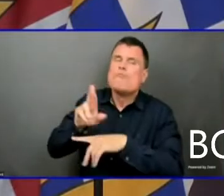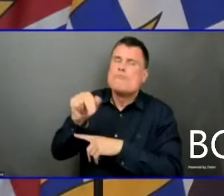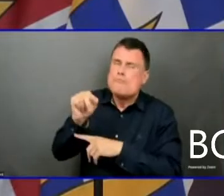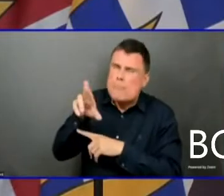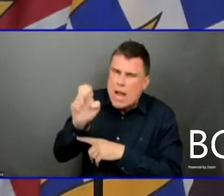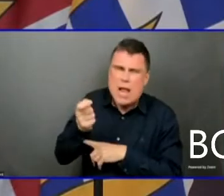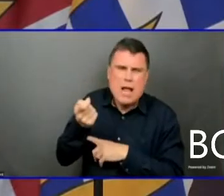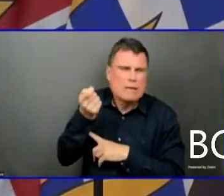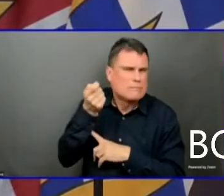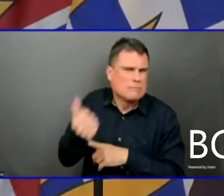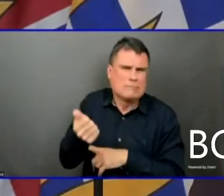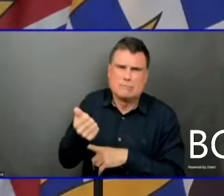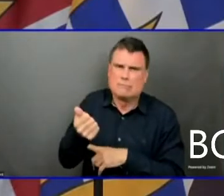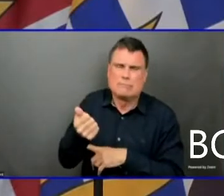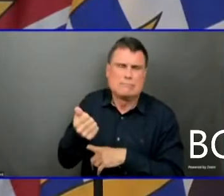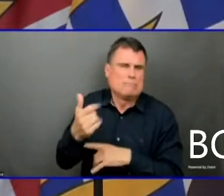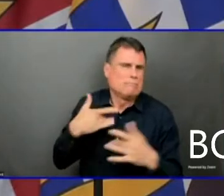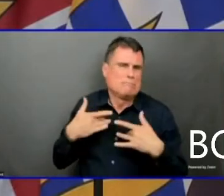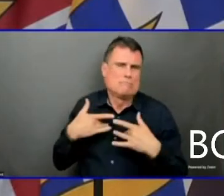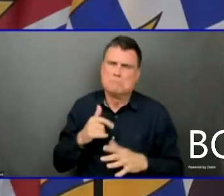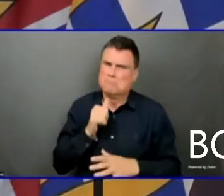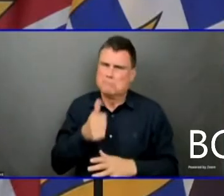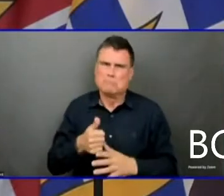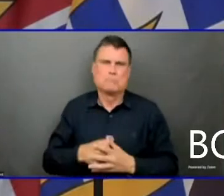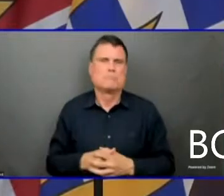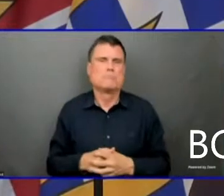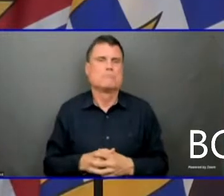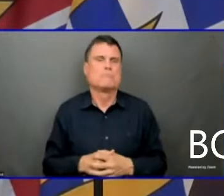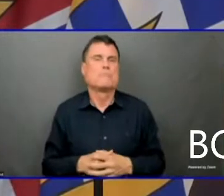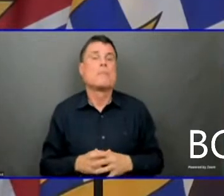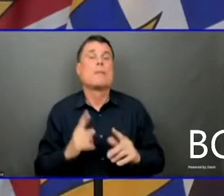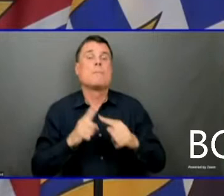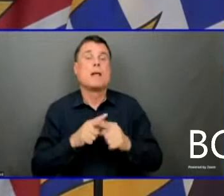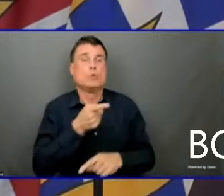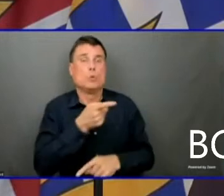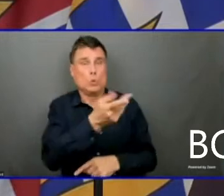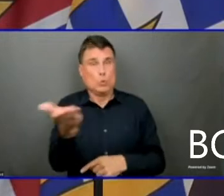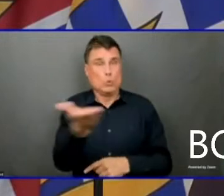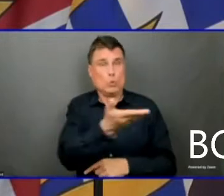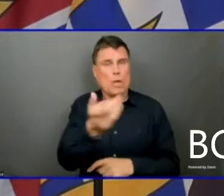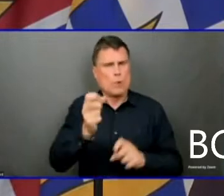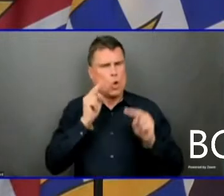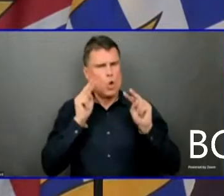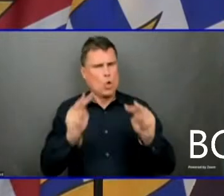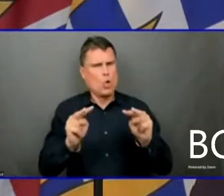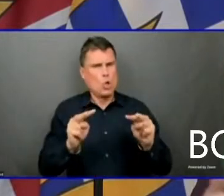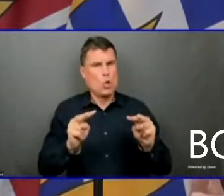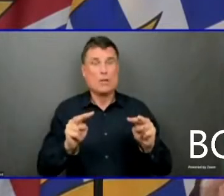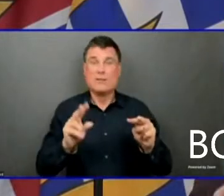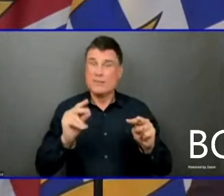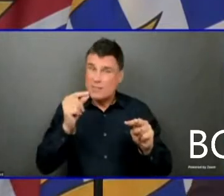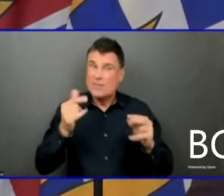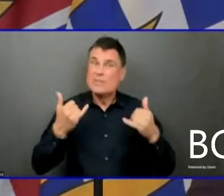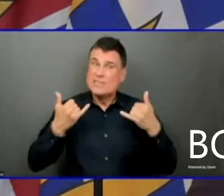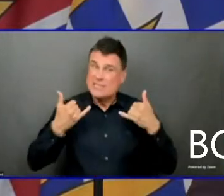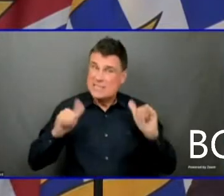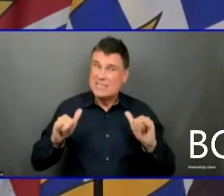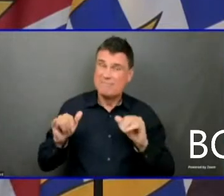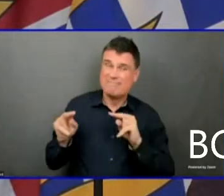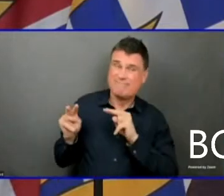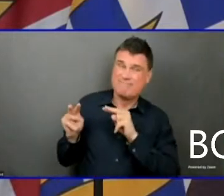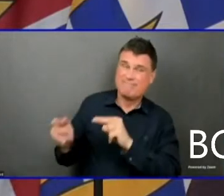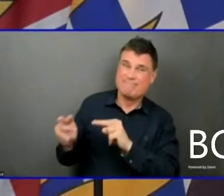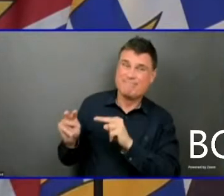重的，所以你必须要联系我们我们会很认真的、严肃的对待这个因为特别